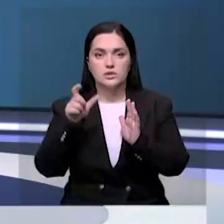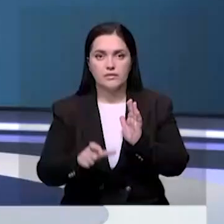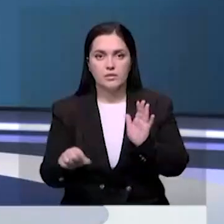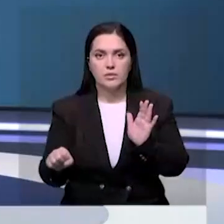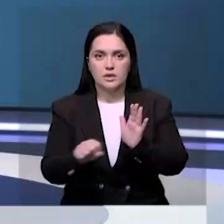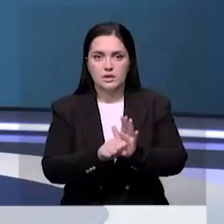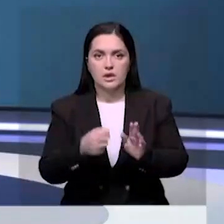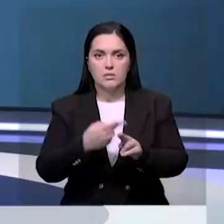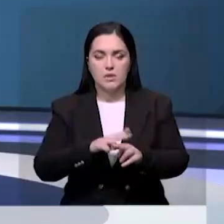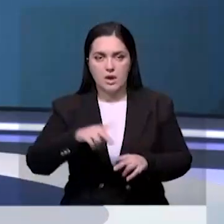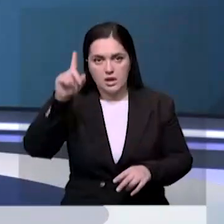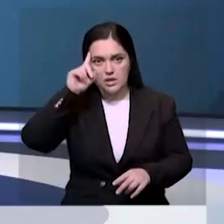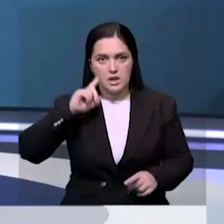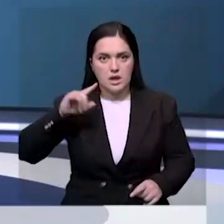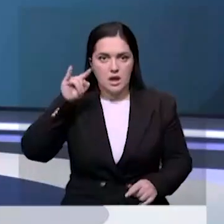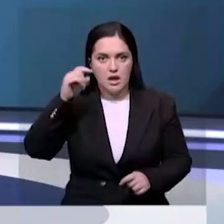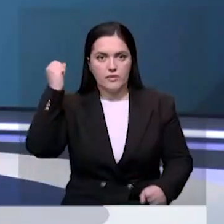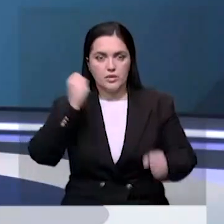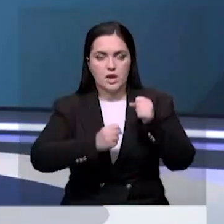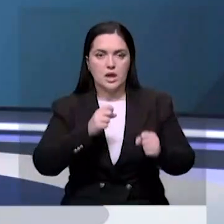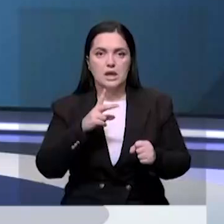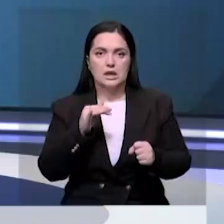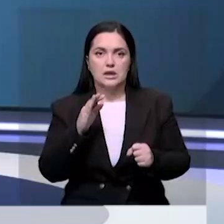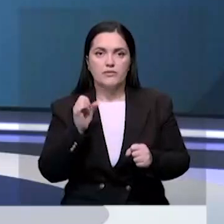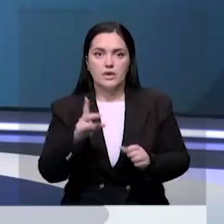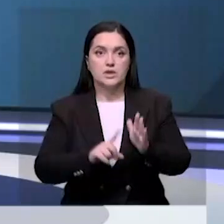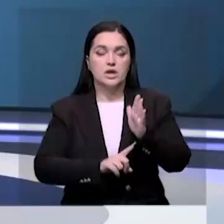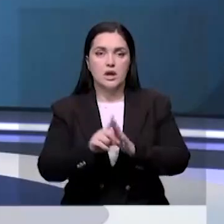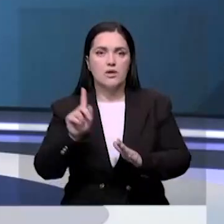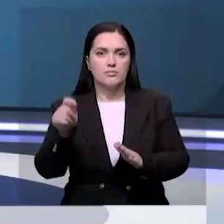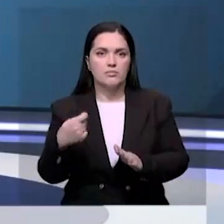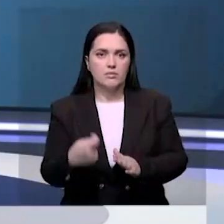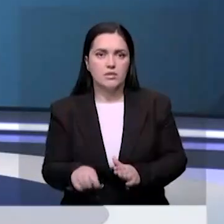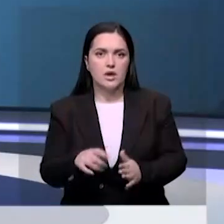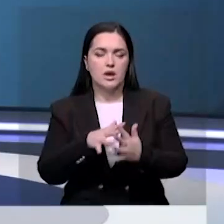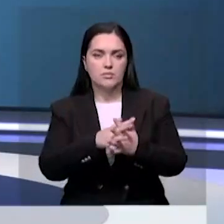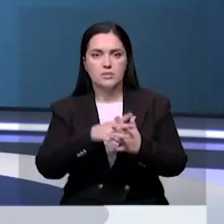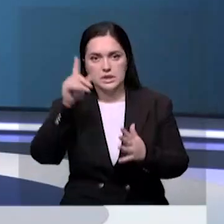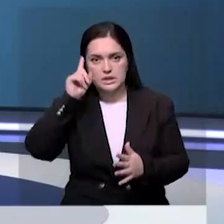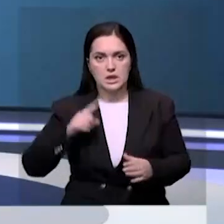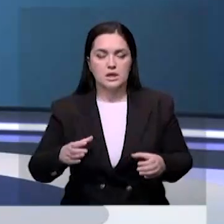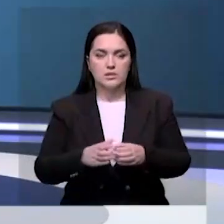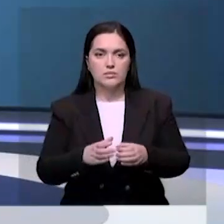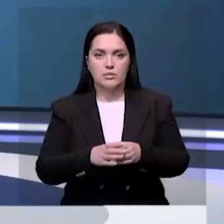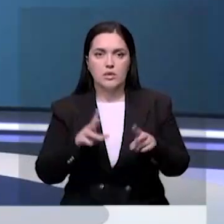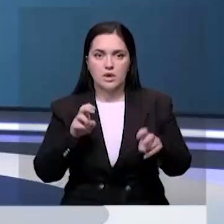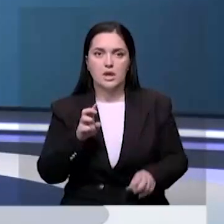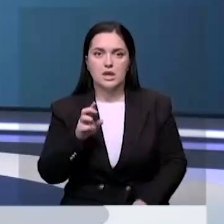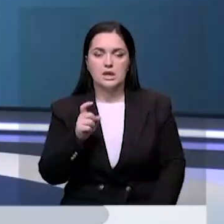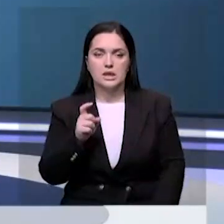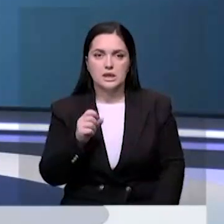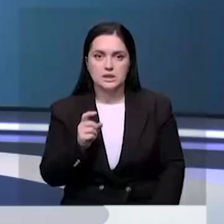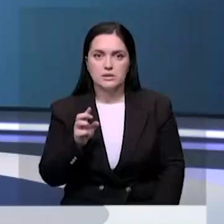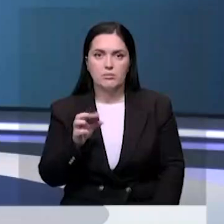2464 человека погибли в результате израильских авиаударов по Ливану с начала эскалации конфликта между Израилем и группировкой